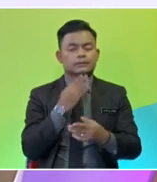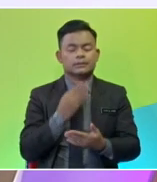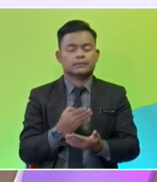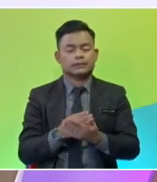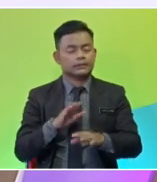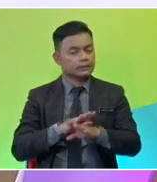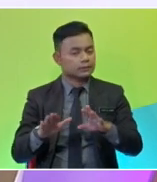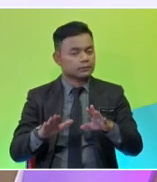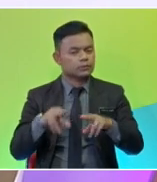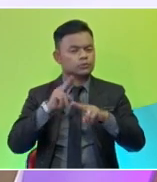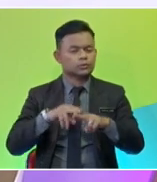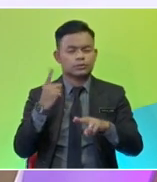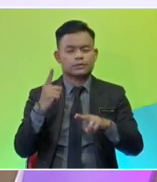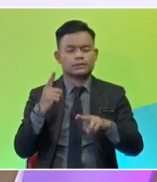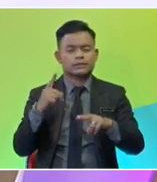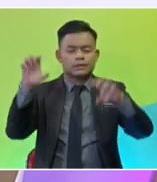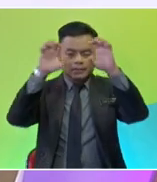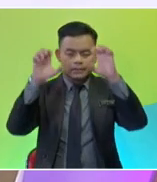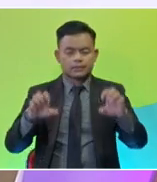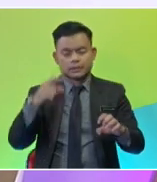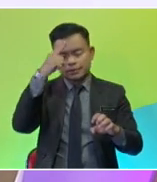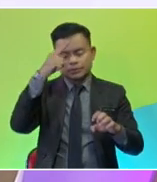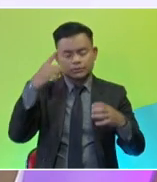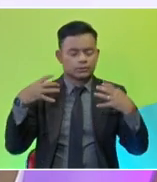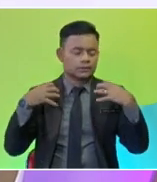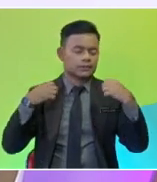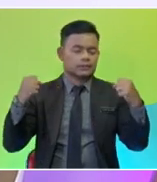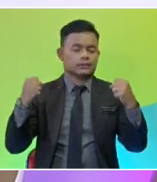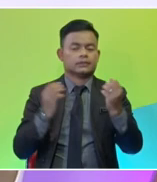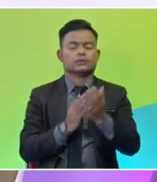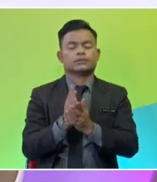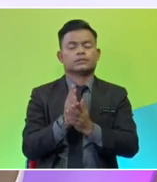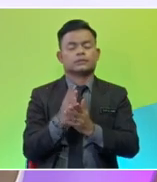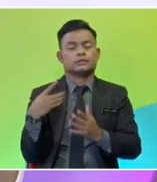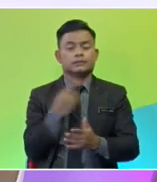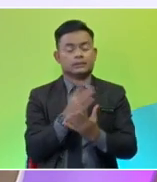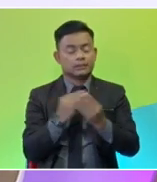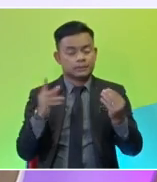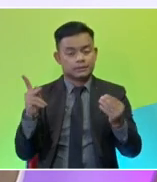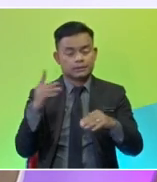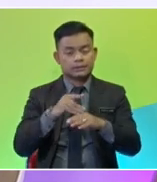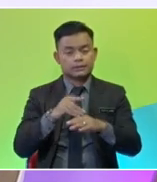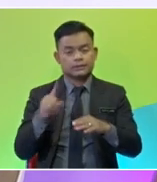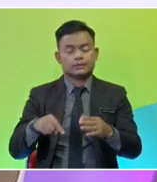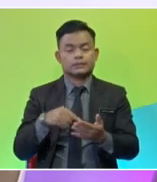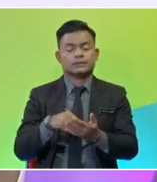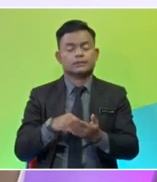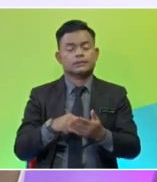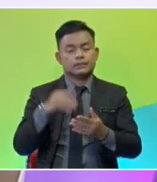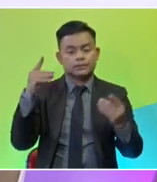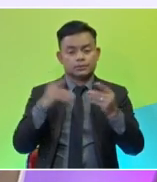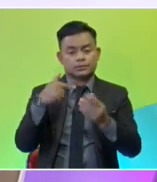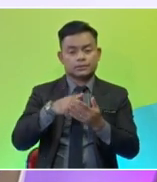terus buat latihan senam mana dan sebagainya untuk memberi kesehatan kepada badan kita dan kita apa di sini kita jumpa lagi bye Assalamualaikum warahmatullahi